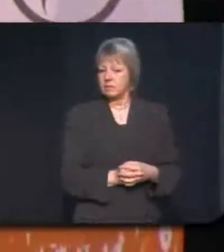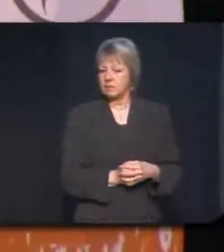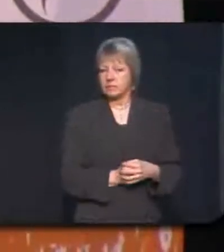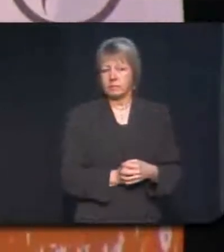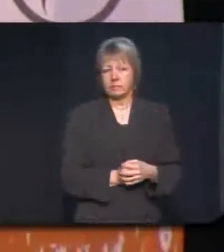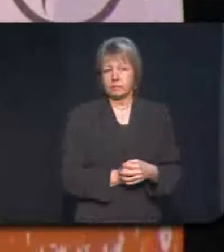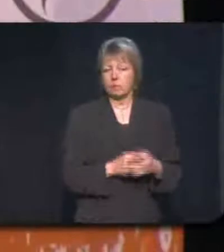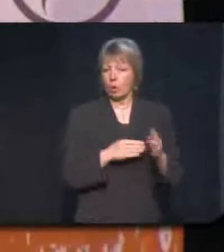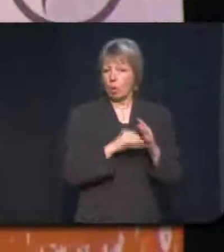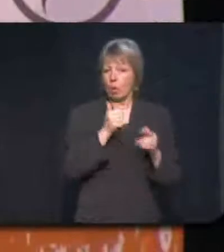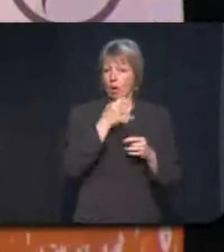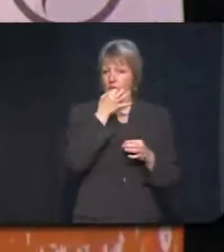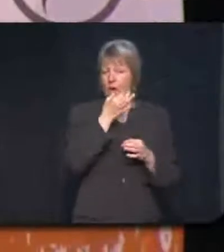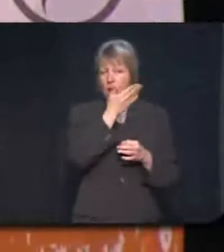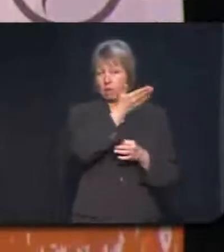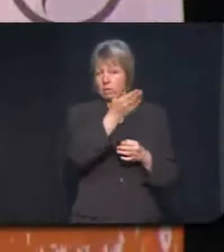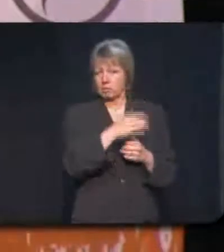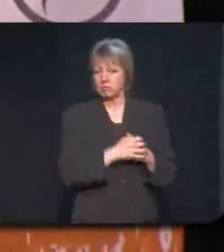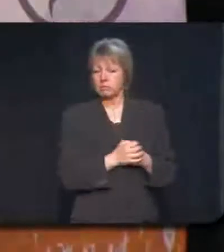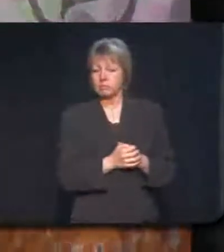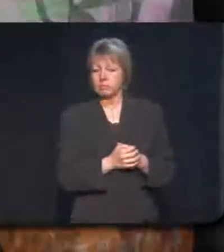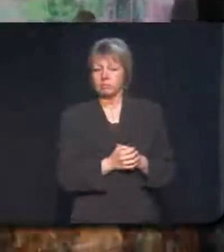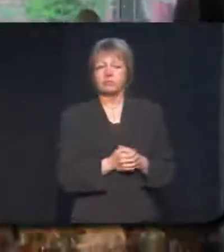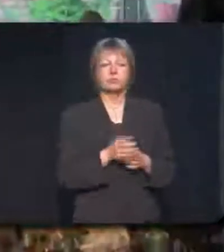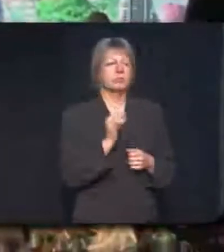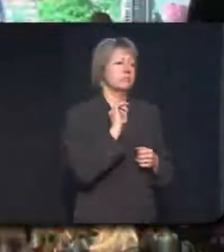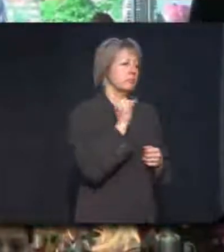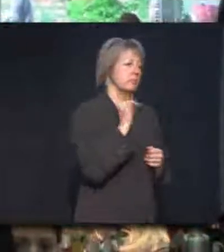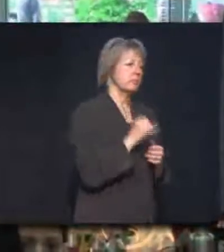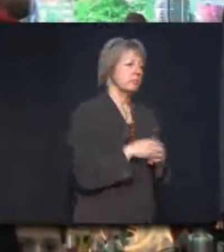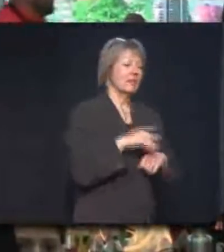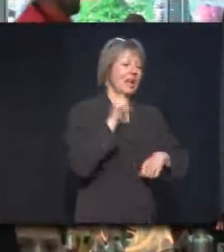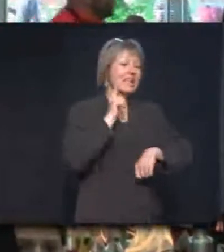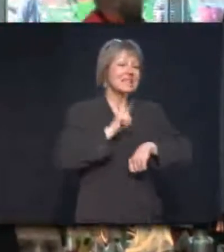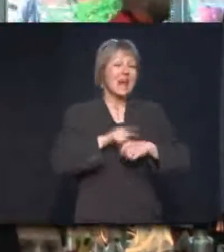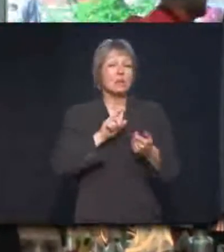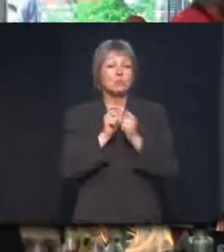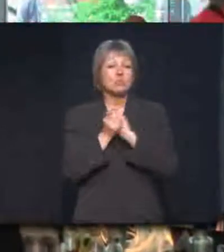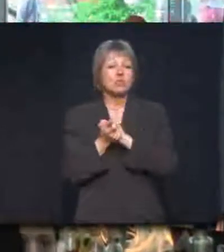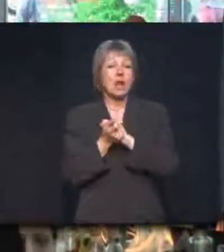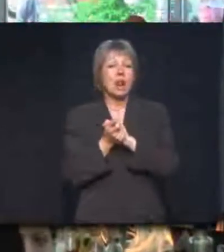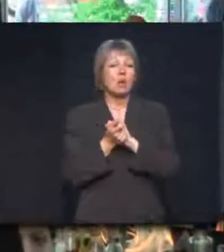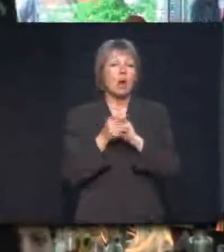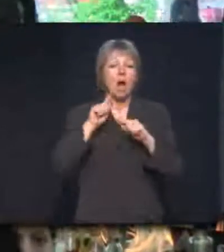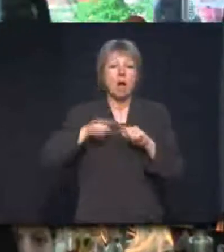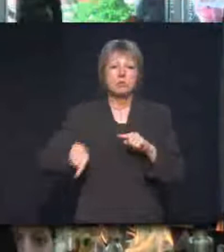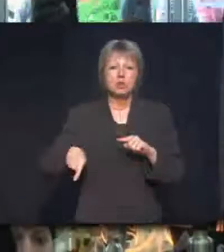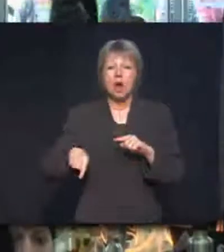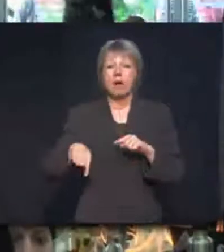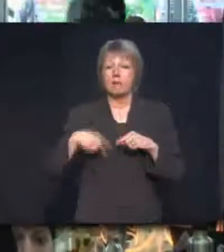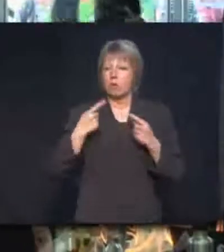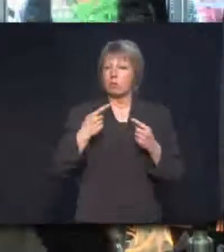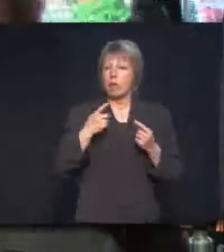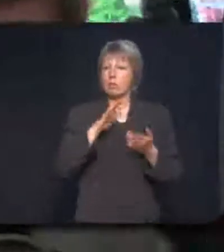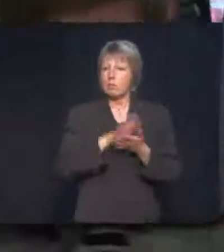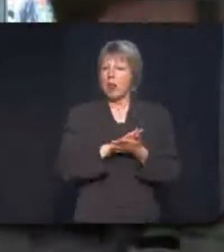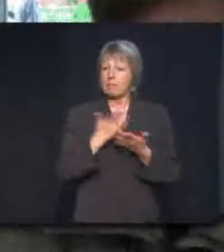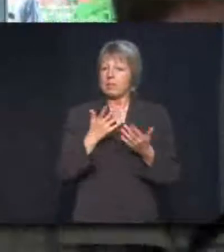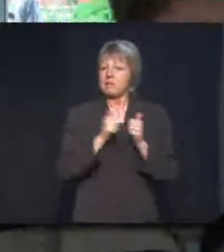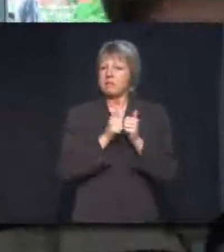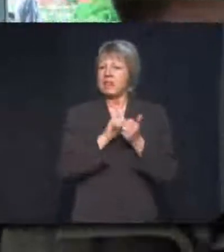du hast auch noch eine Frage die Zeitumstellung abschaffen wollen welche Zeit bleibt dann Winter oder Sommerzeit